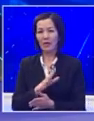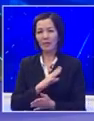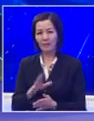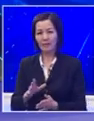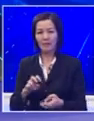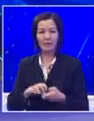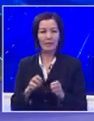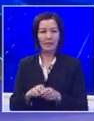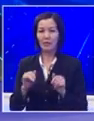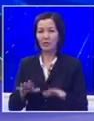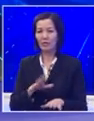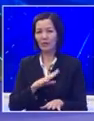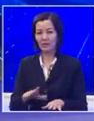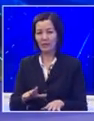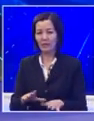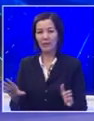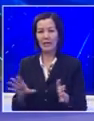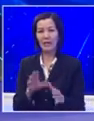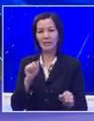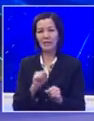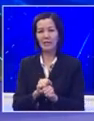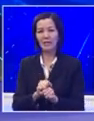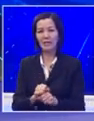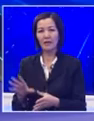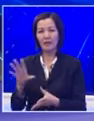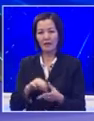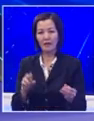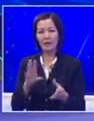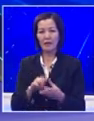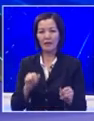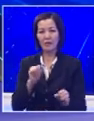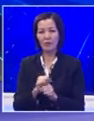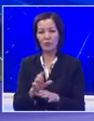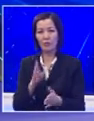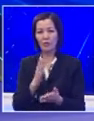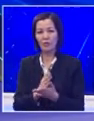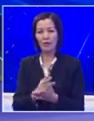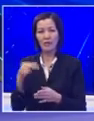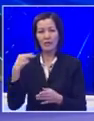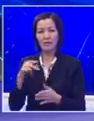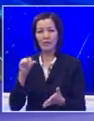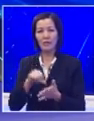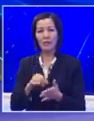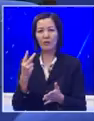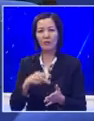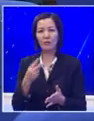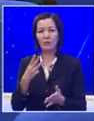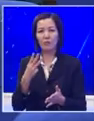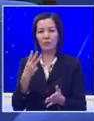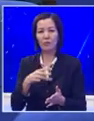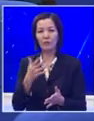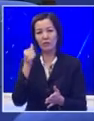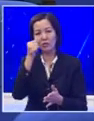Модернизацияланбай мәселе шешілмейді. Елдегі электр станцияларында апаттар жиілет. Проблема президент араласуымен талқыланды. 2035 жылы Қазақстанда электр